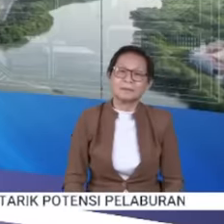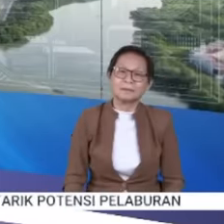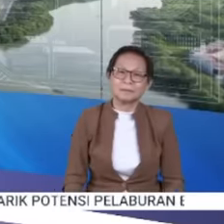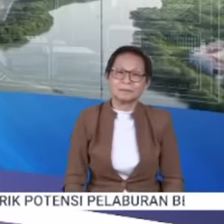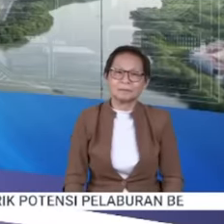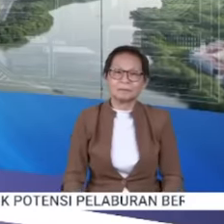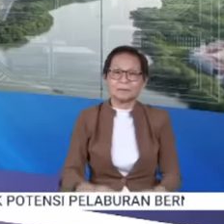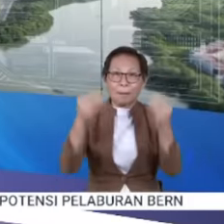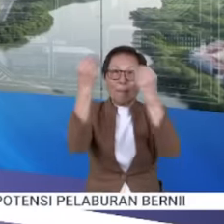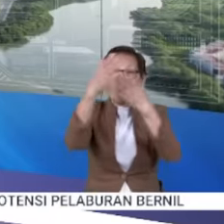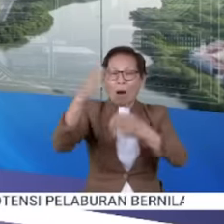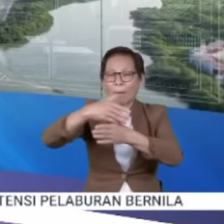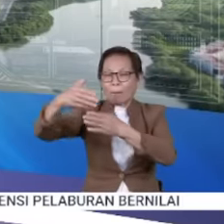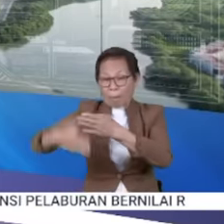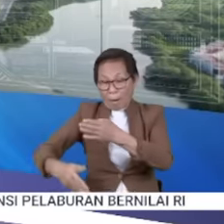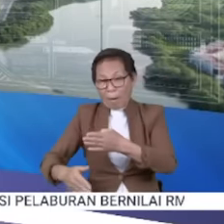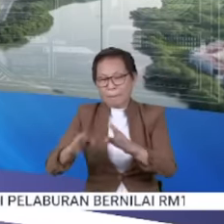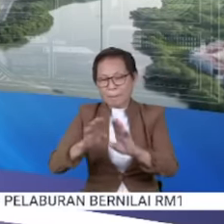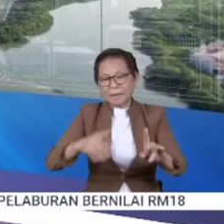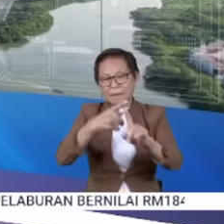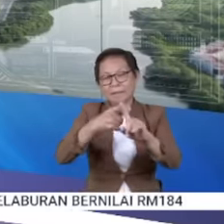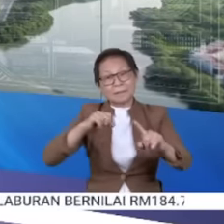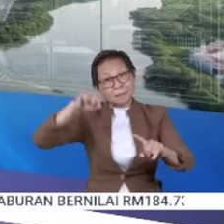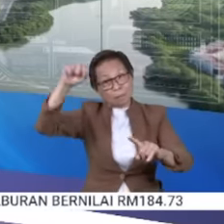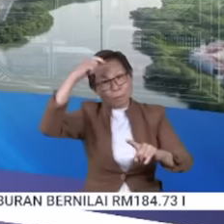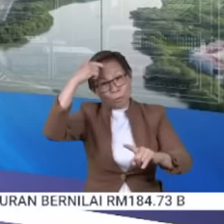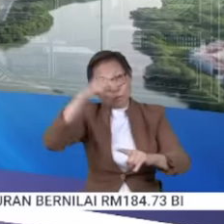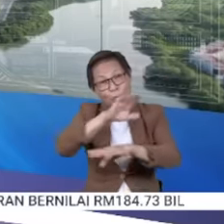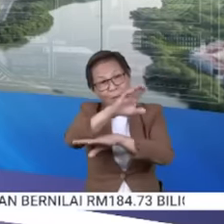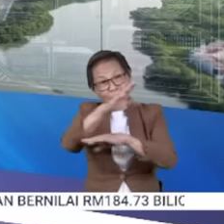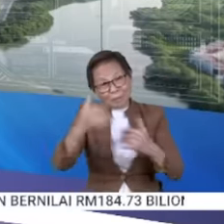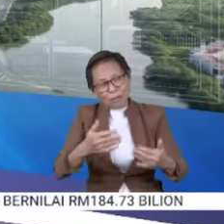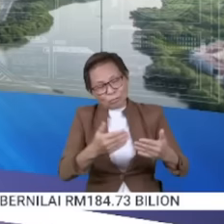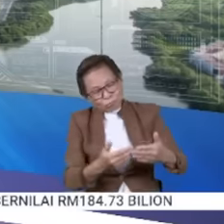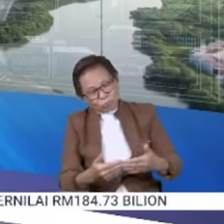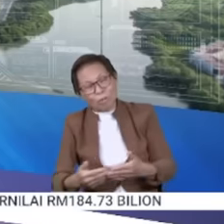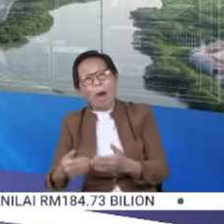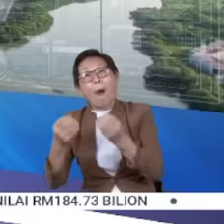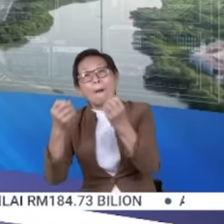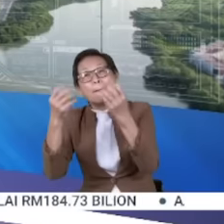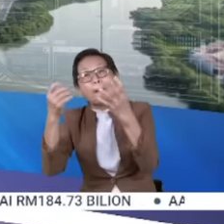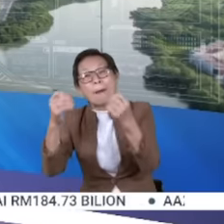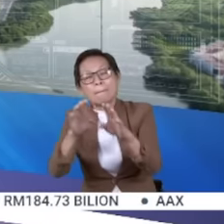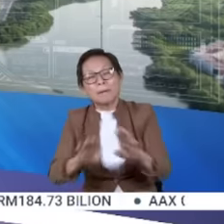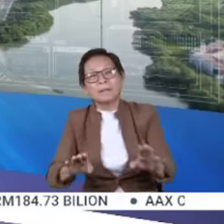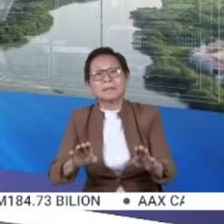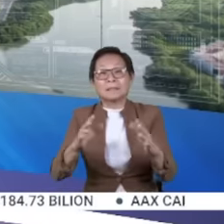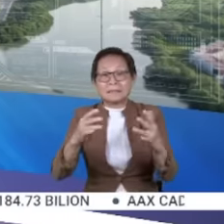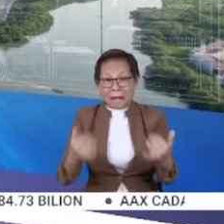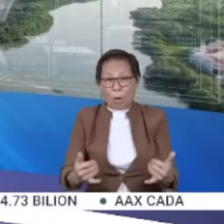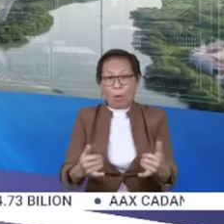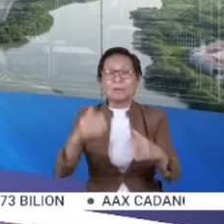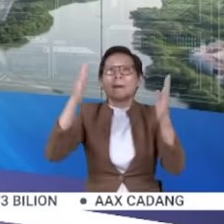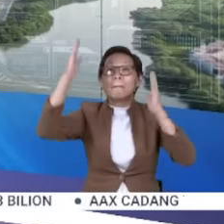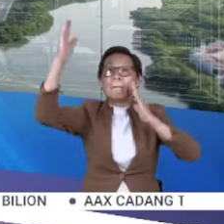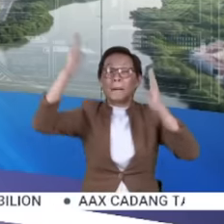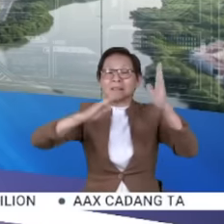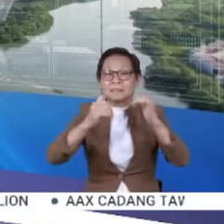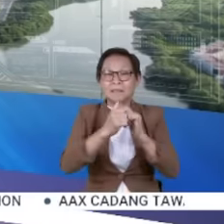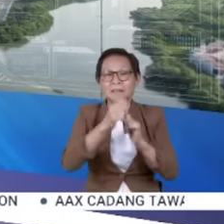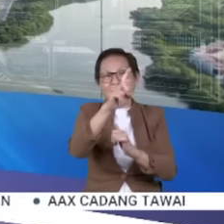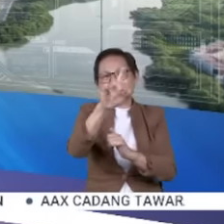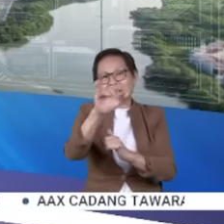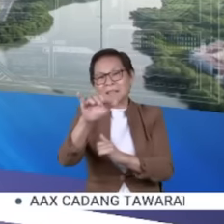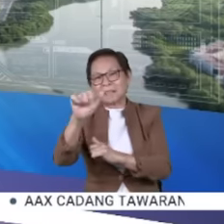baik profesi itu mengakhiri perkembangan berita dari negeri di bawah ini untuk petani jadi terus ikuti lebih banyak perkembangan fase dalam negara bersama dengan dia